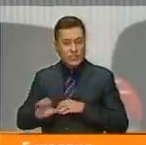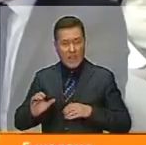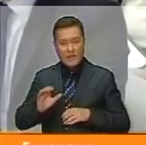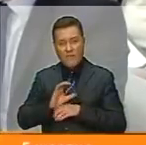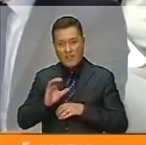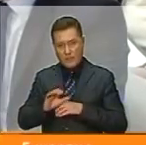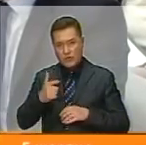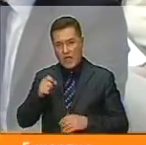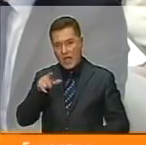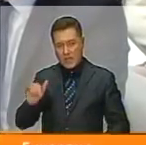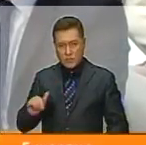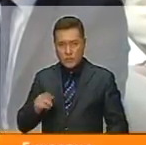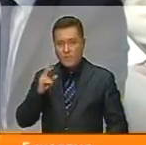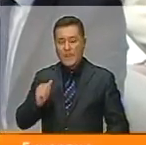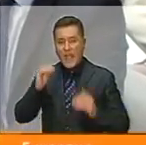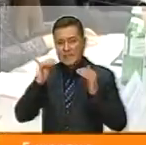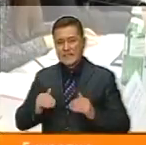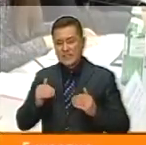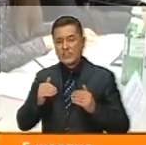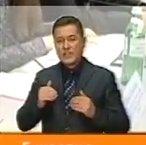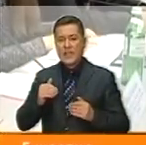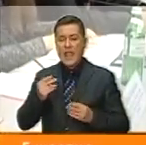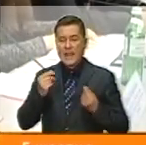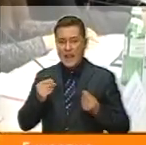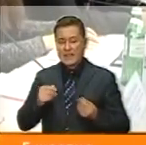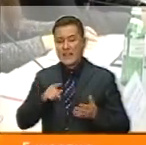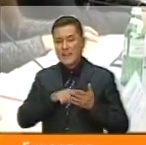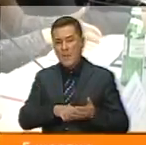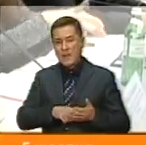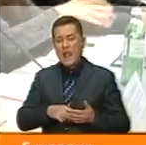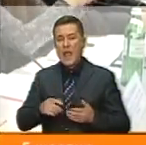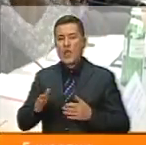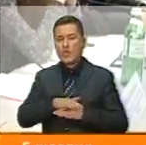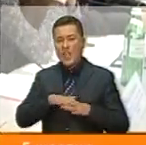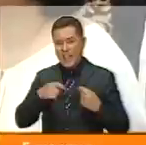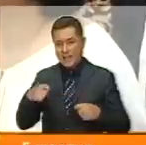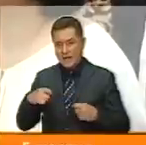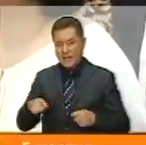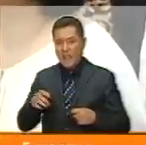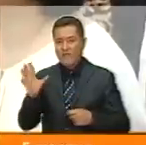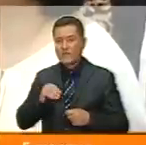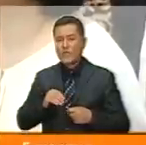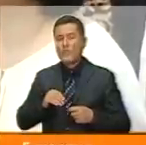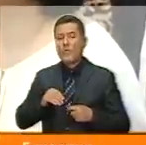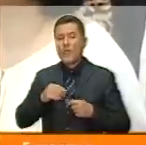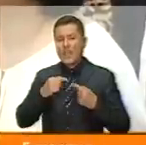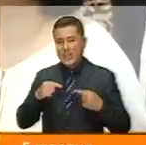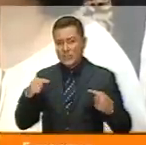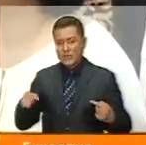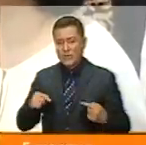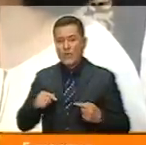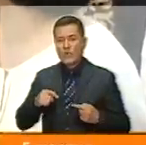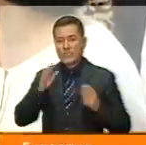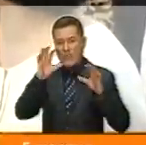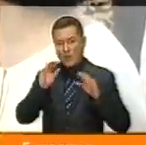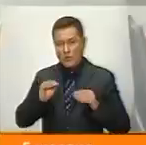видобутку газу. На зниженні ренти для державних компаній наполягають і гравці ринку. Утім, у всьому іншому, кажуть, урядовий законопроєкт